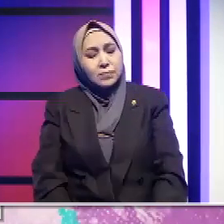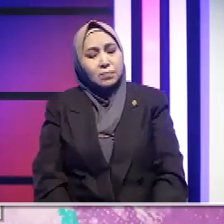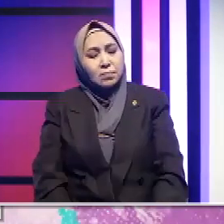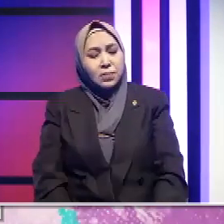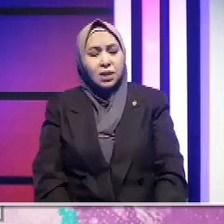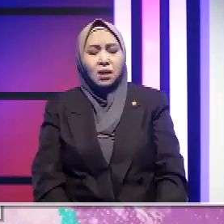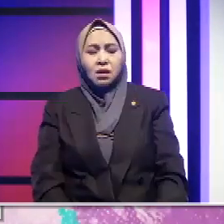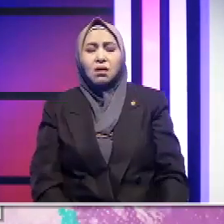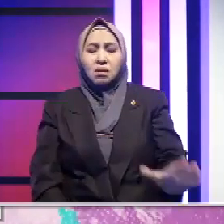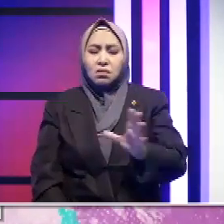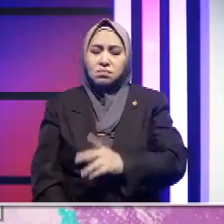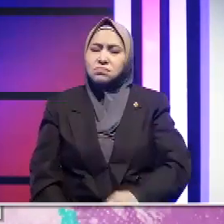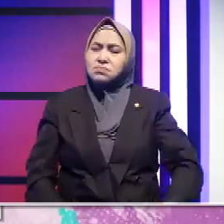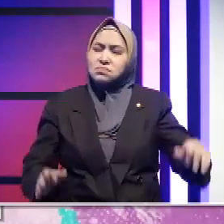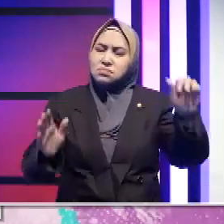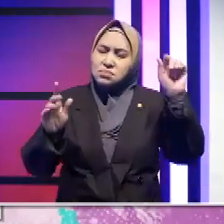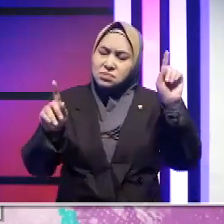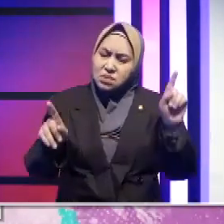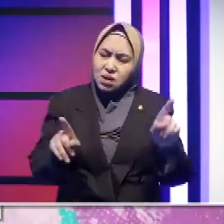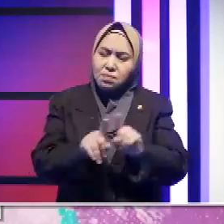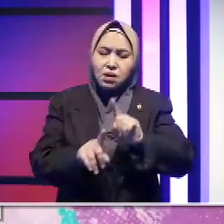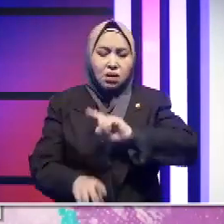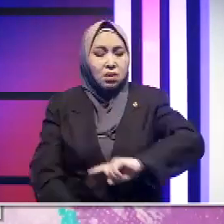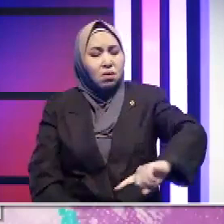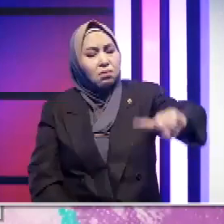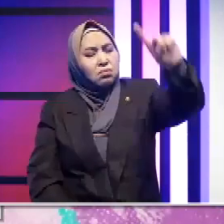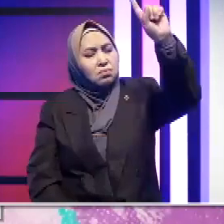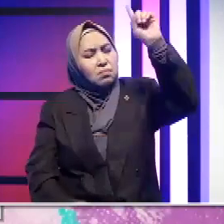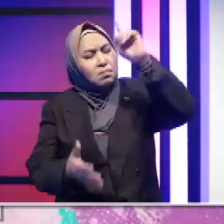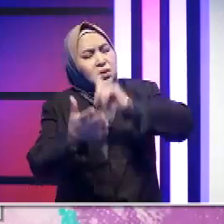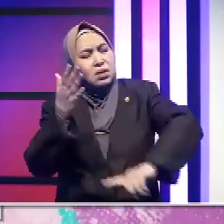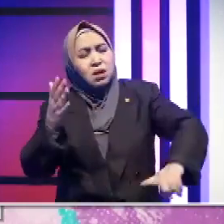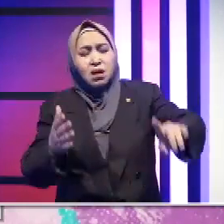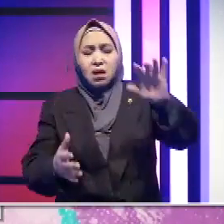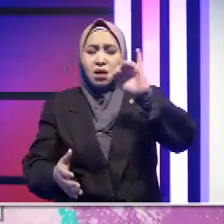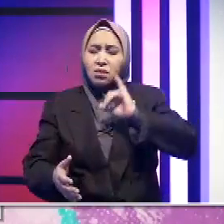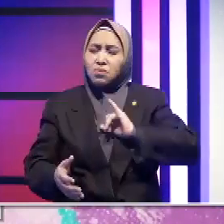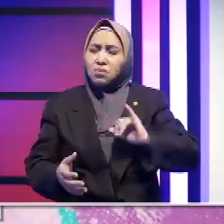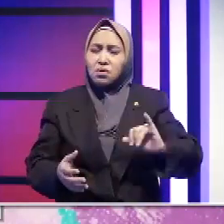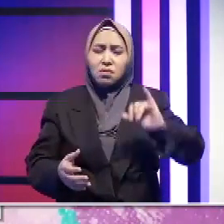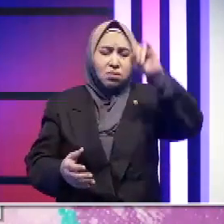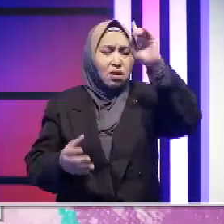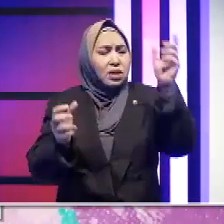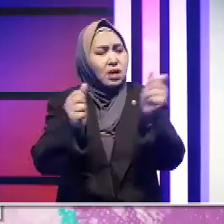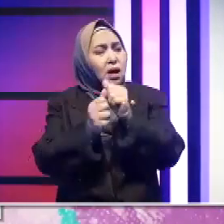ia menangis Aini bihi ilmu